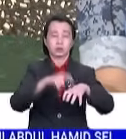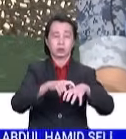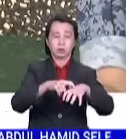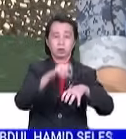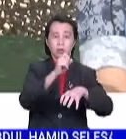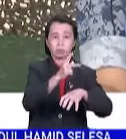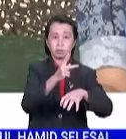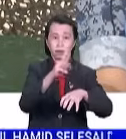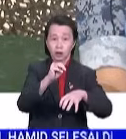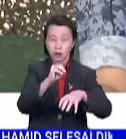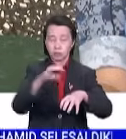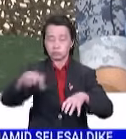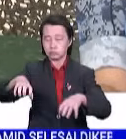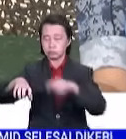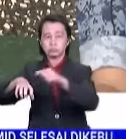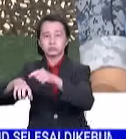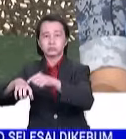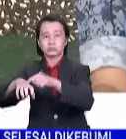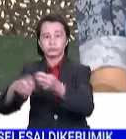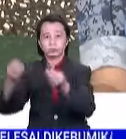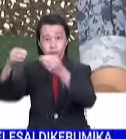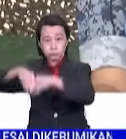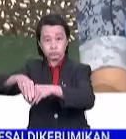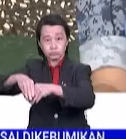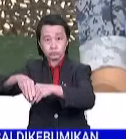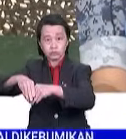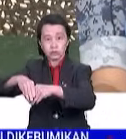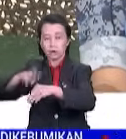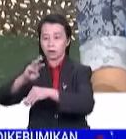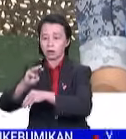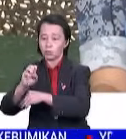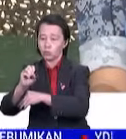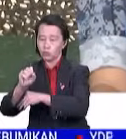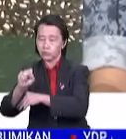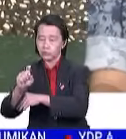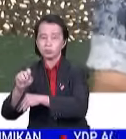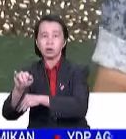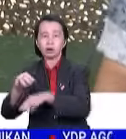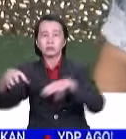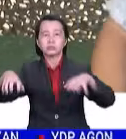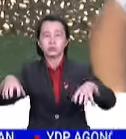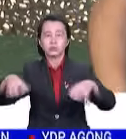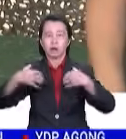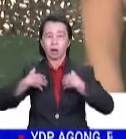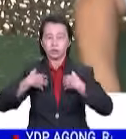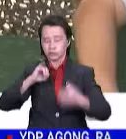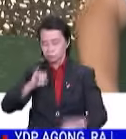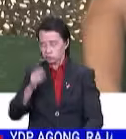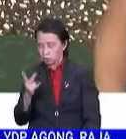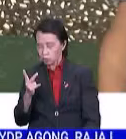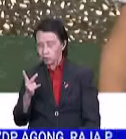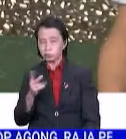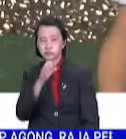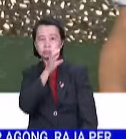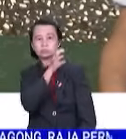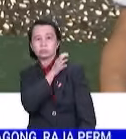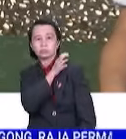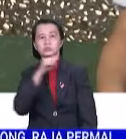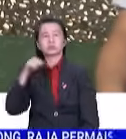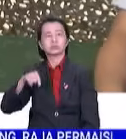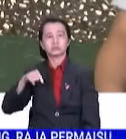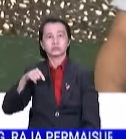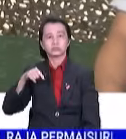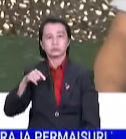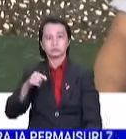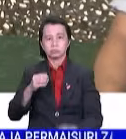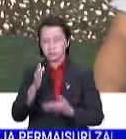Kesehatan Kementerian sains dan teknologi ada Jateng kuase jadi pemusik ada oleh